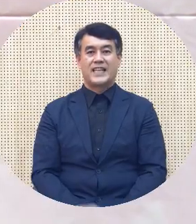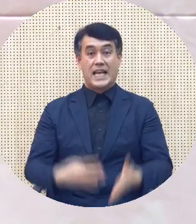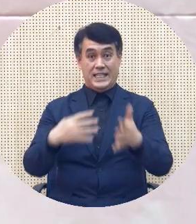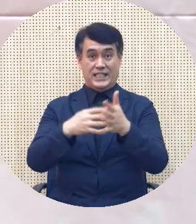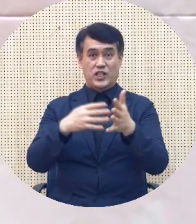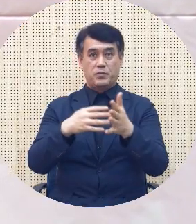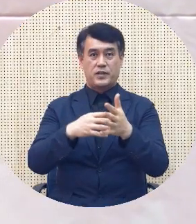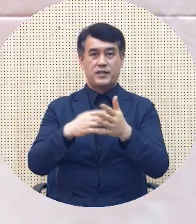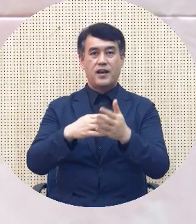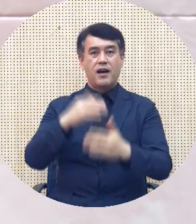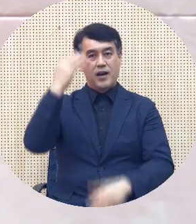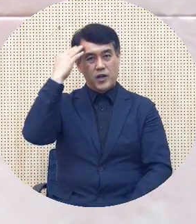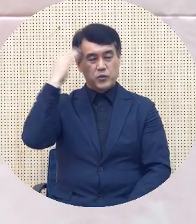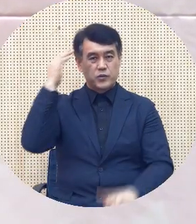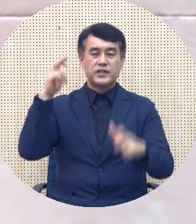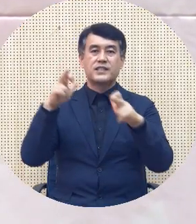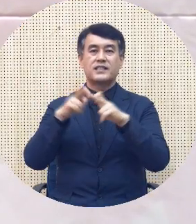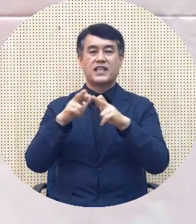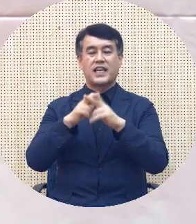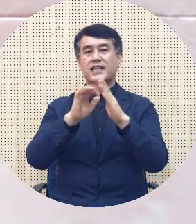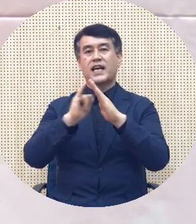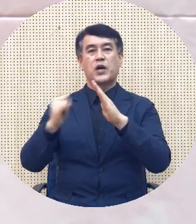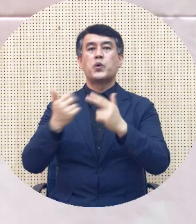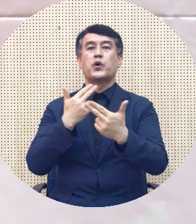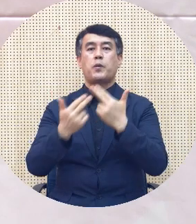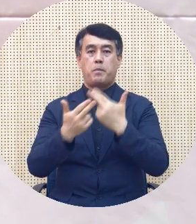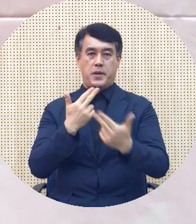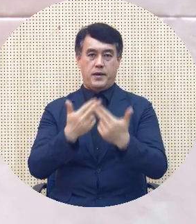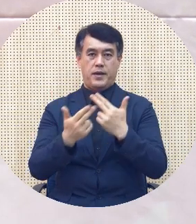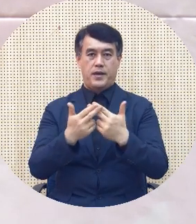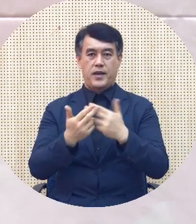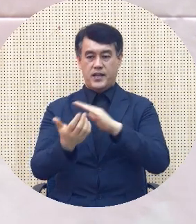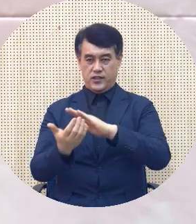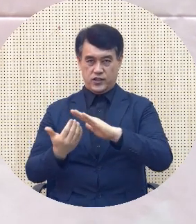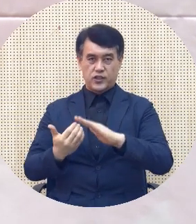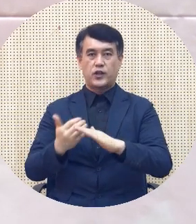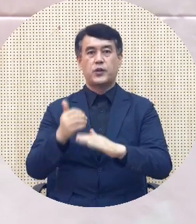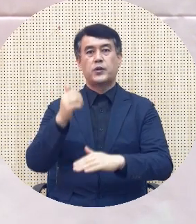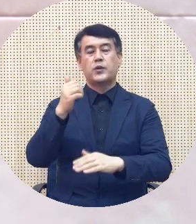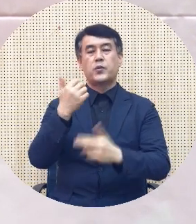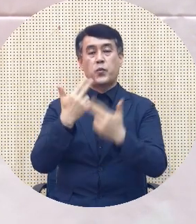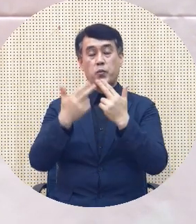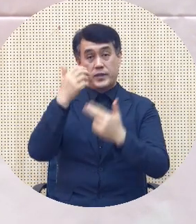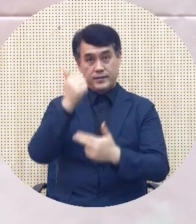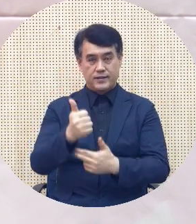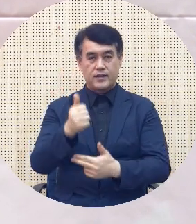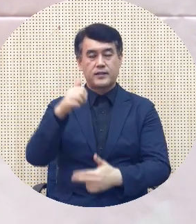사단법인 대한정신장애인 가족협회 전 회장 조순덕입니다.